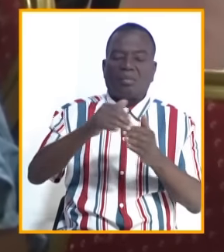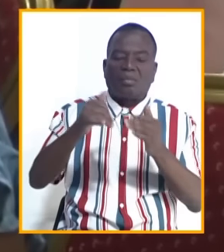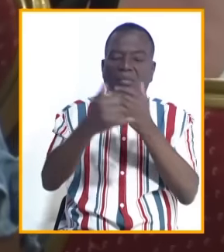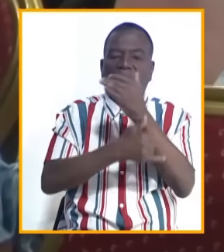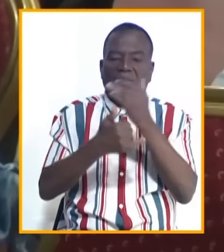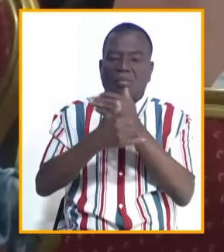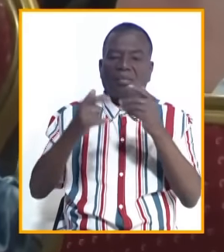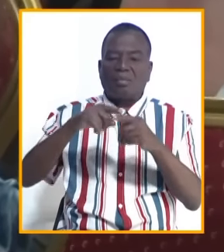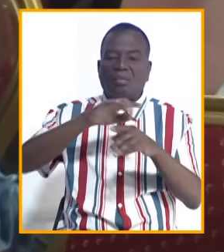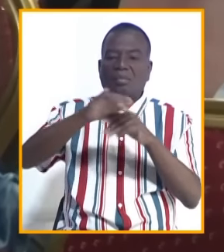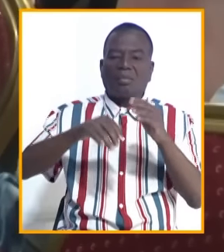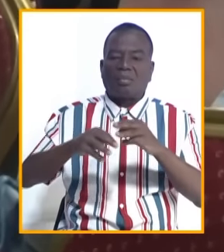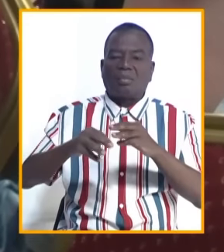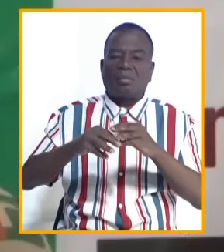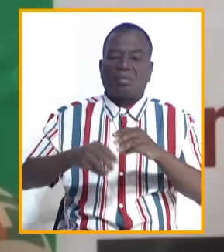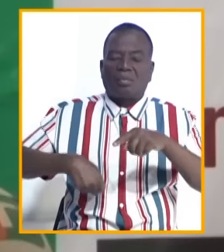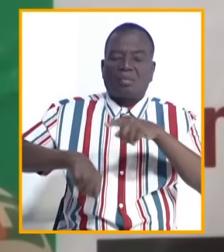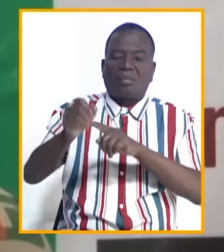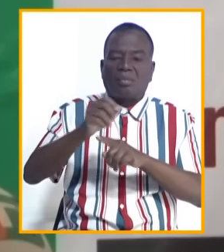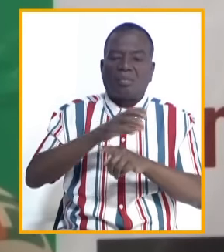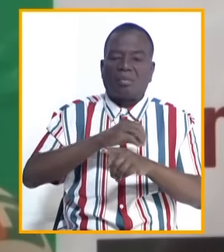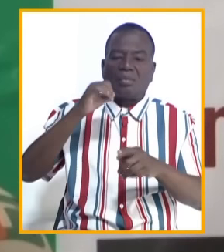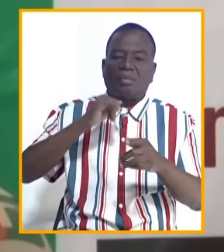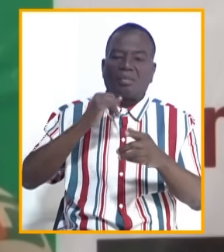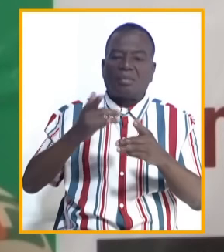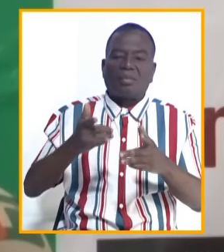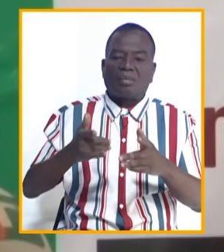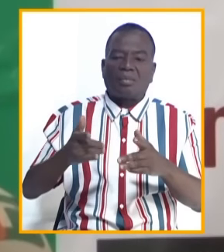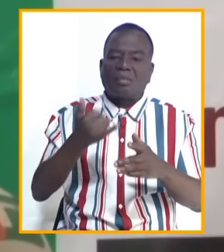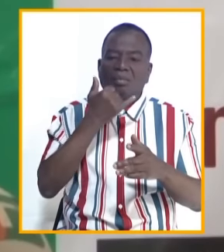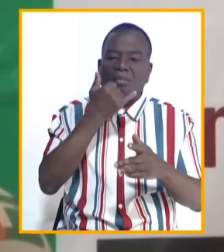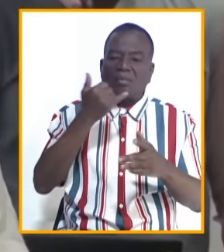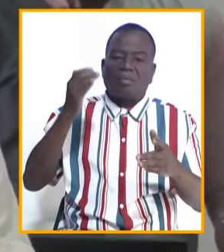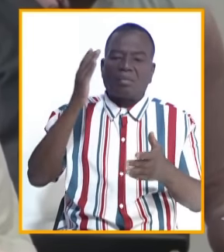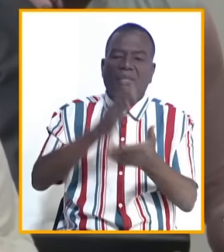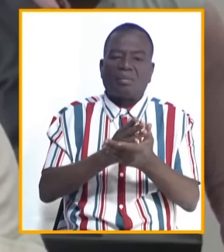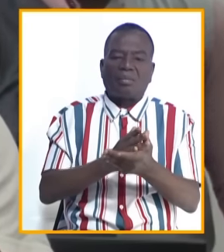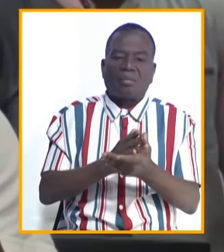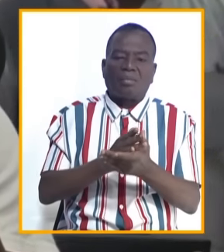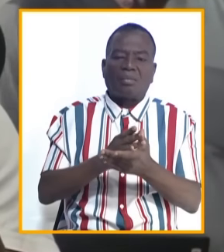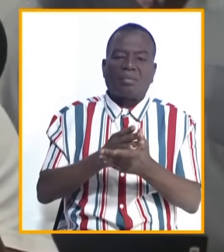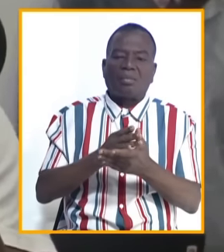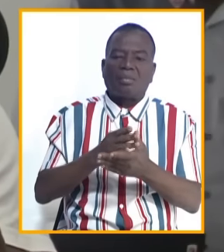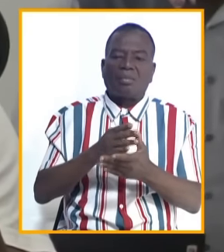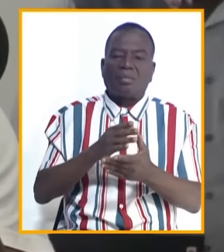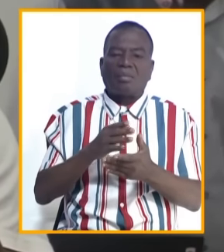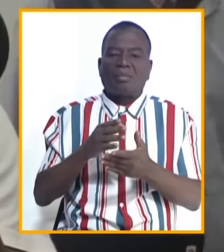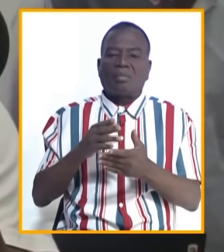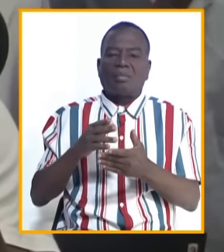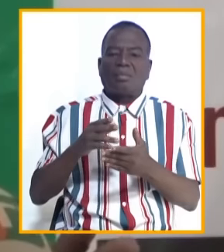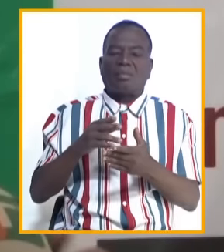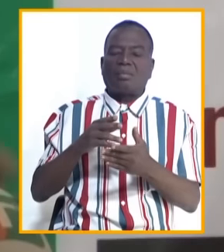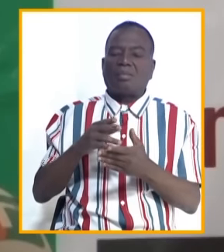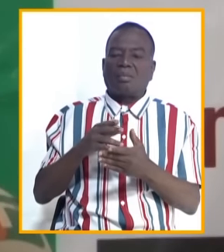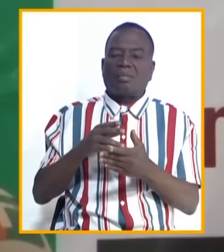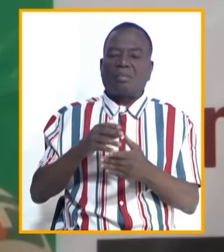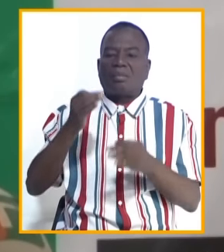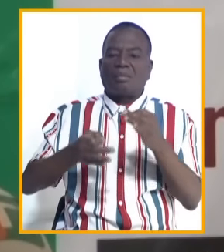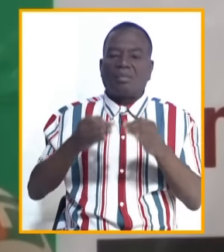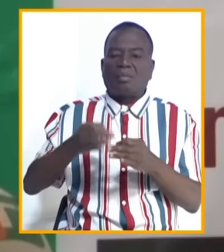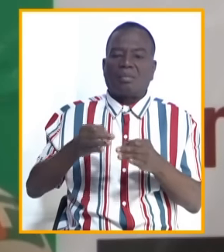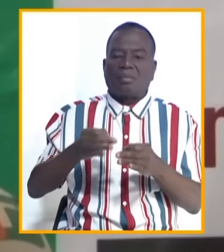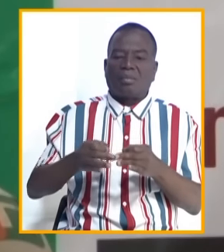plupart leurs ambassades ici. On chante les hymnes nationaux de tous les pays à tous les matchs. Les gens suivent. Si c'était du